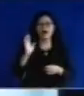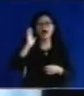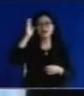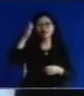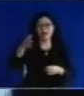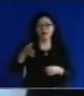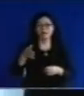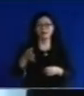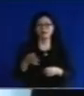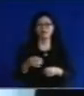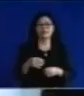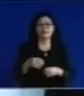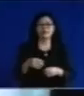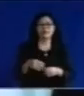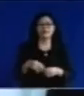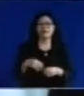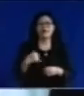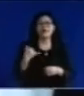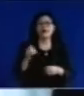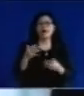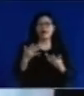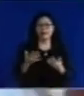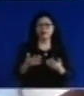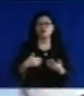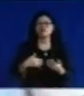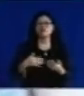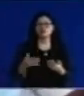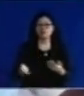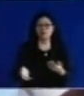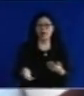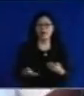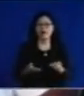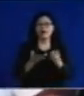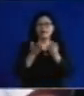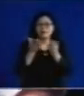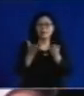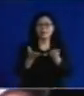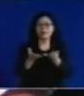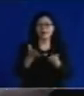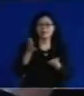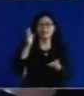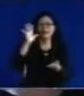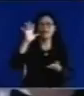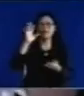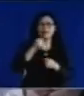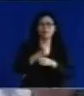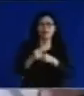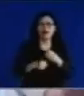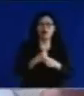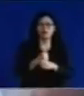yang aneh ini justru sudah diberi kesempatan 5 tahun, IPM-nya terendah di Jawa Tengah. Ini yang jadi